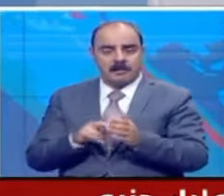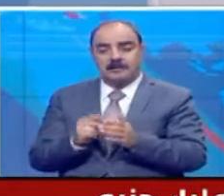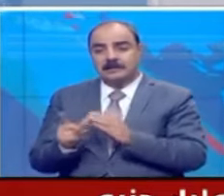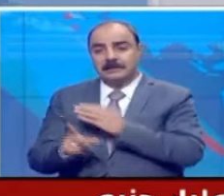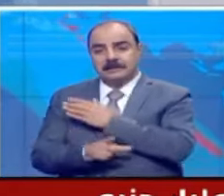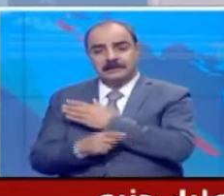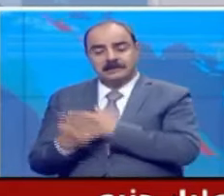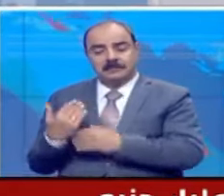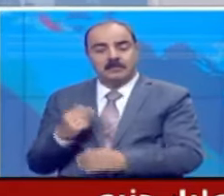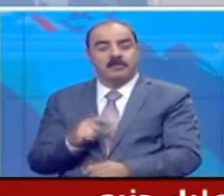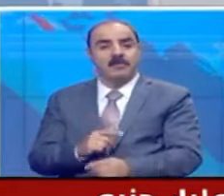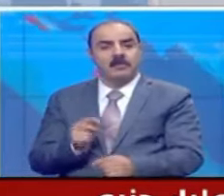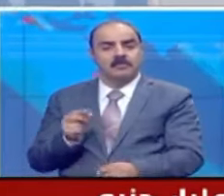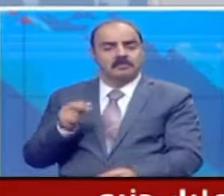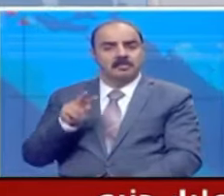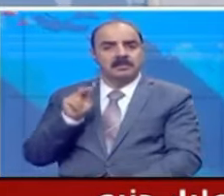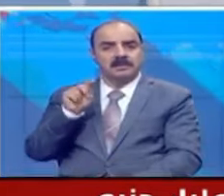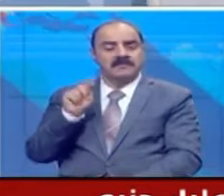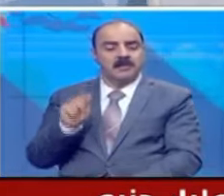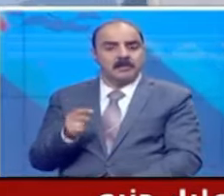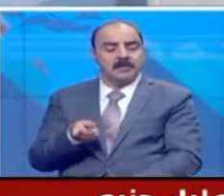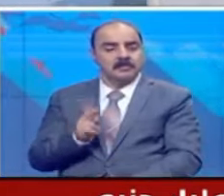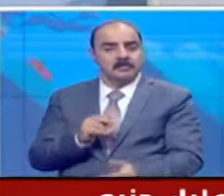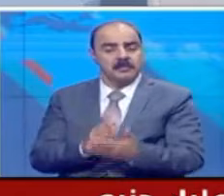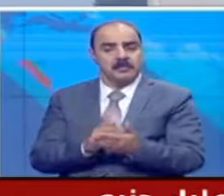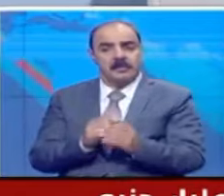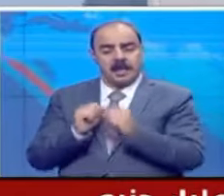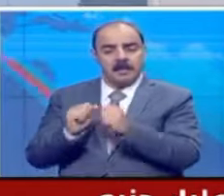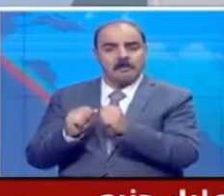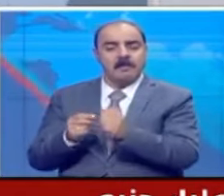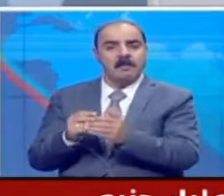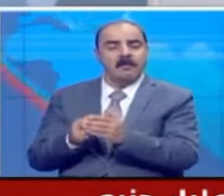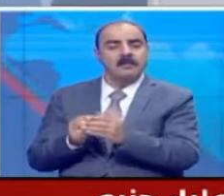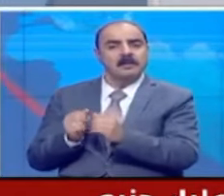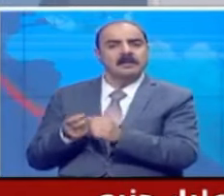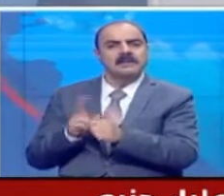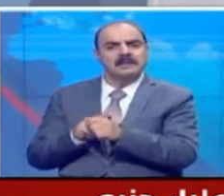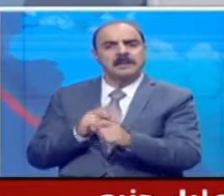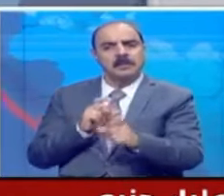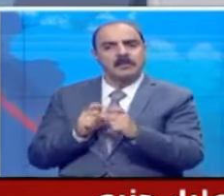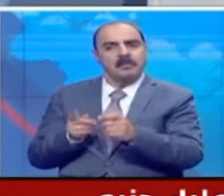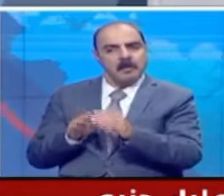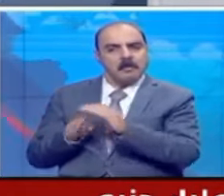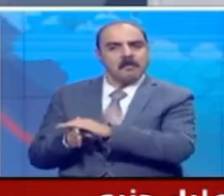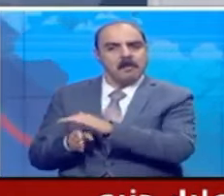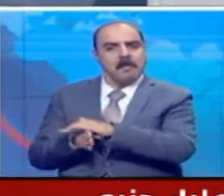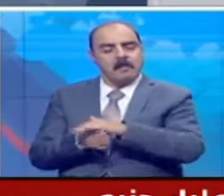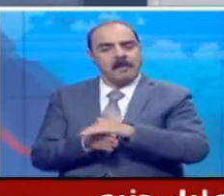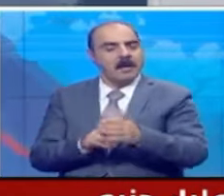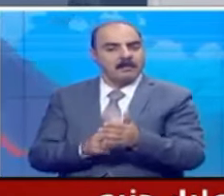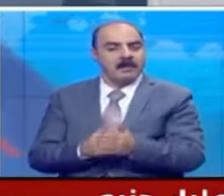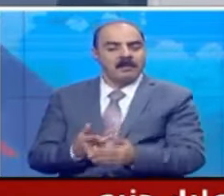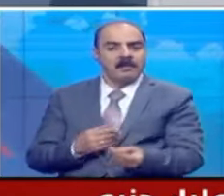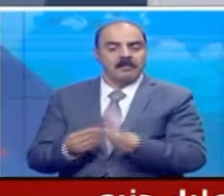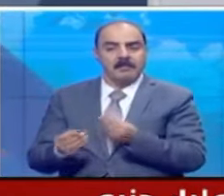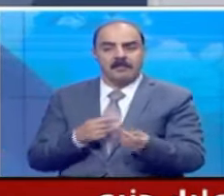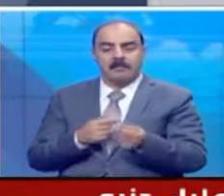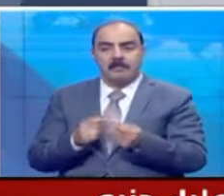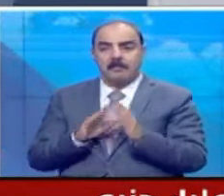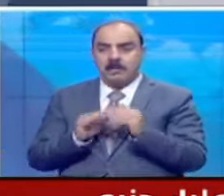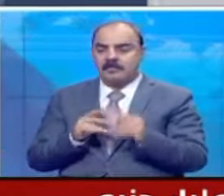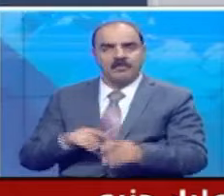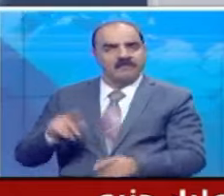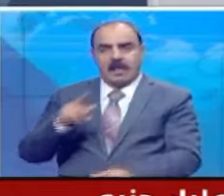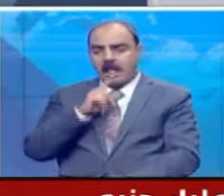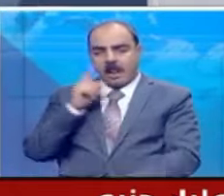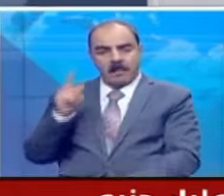الماضي بالفعل رفعت الفايدة حوالي 2% للإيداع والاقتراض نظرا لمواجهة التضخم في الفترة الحالية اللي مش بس بتعاني منه مصر